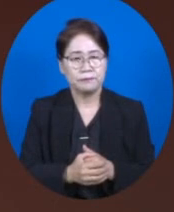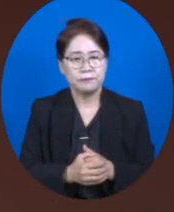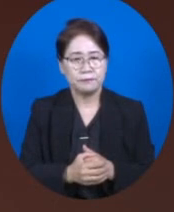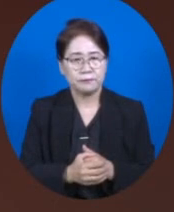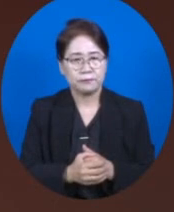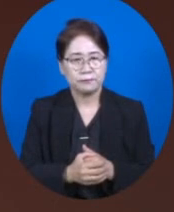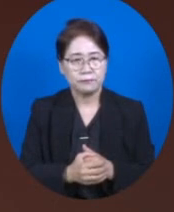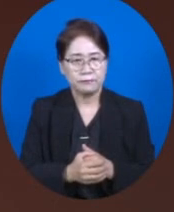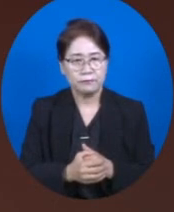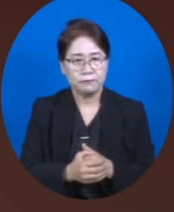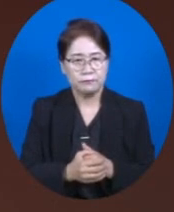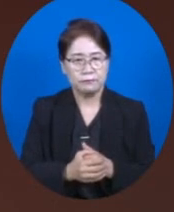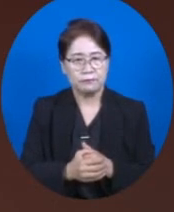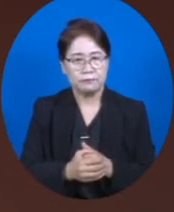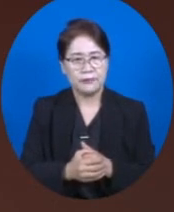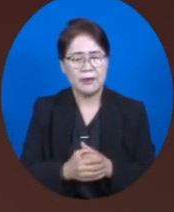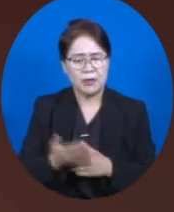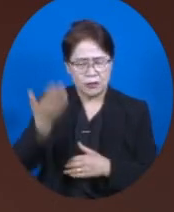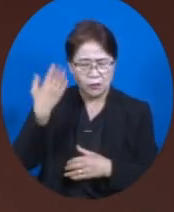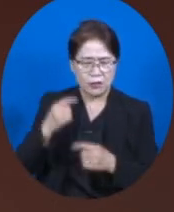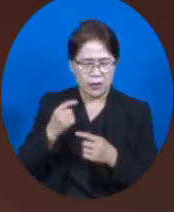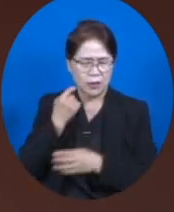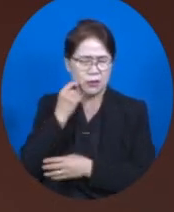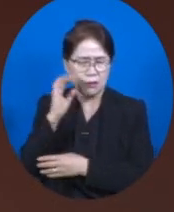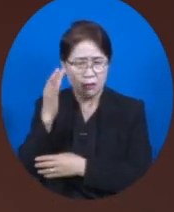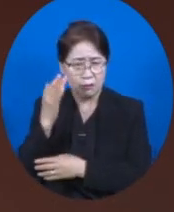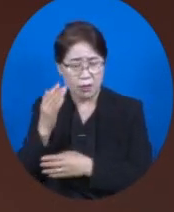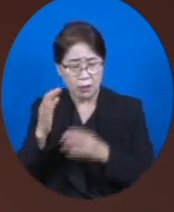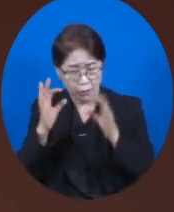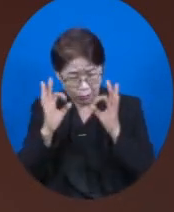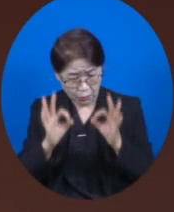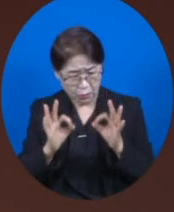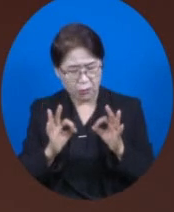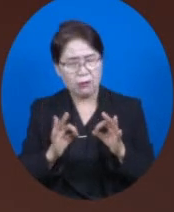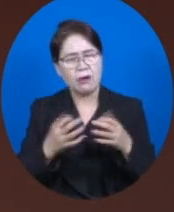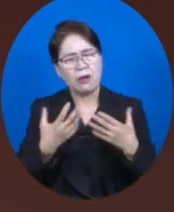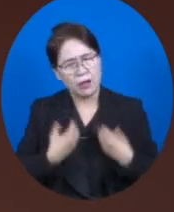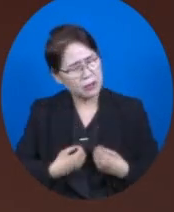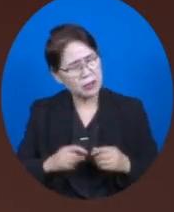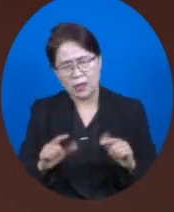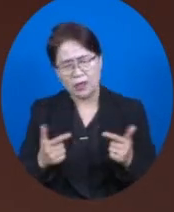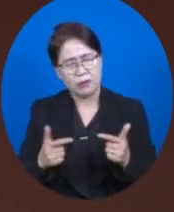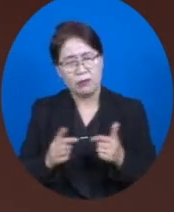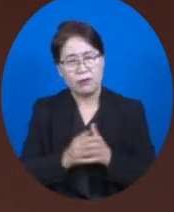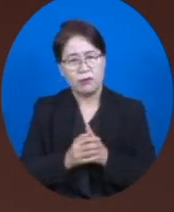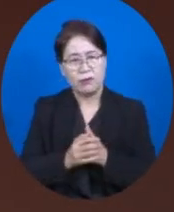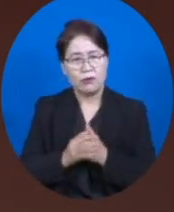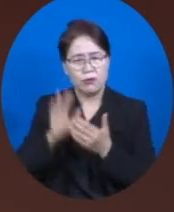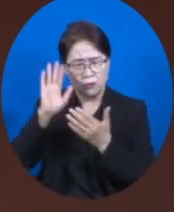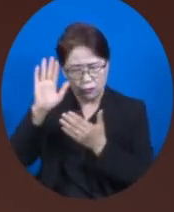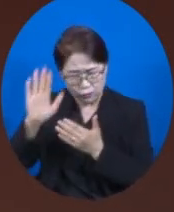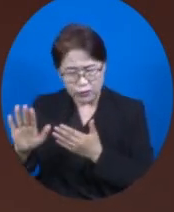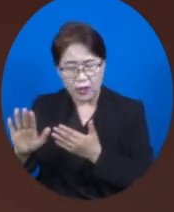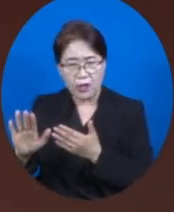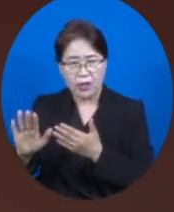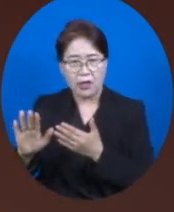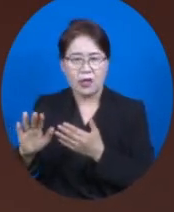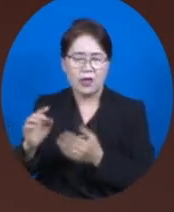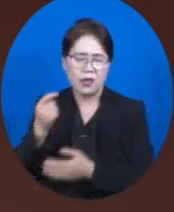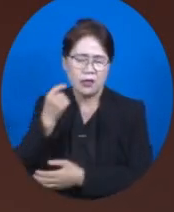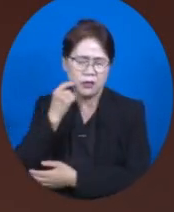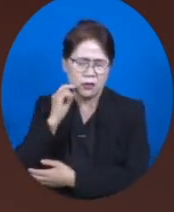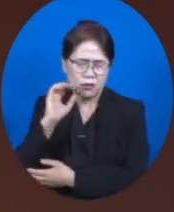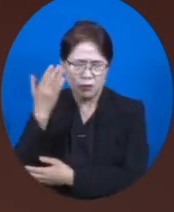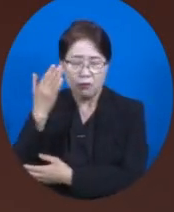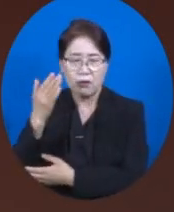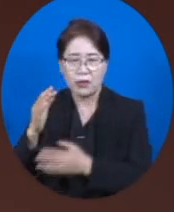이전에 영광만을 생각하며 낙심하는 것이 아니라 이후에 영광을 믿음의 눈으로 바라보며 기뻐하는